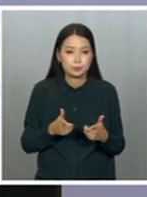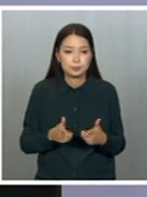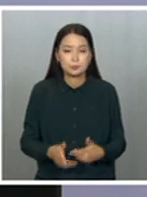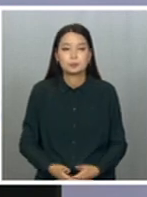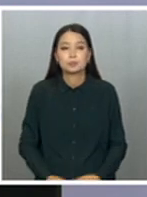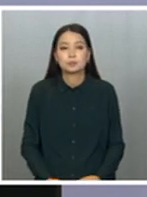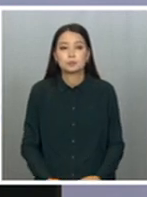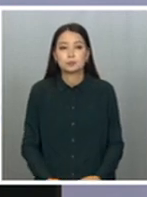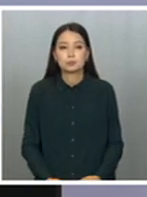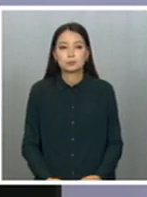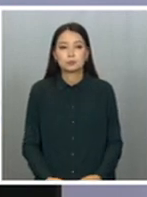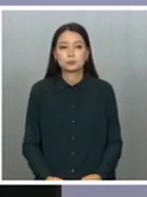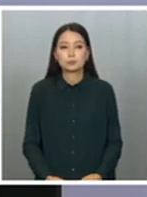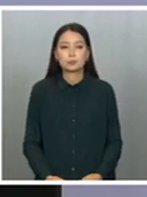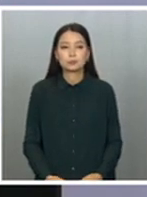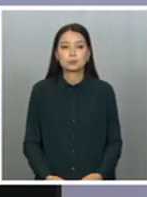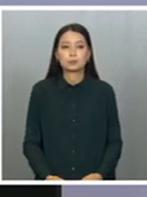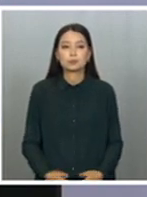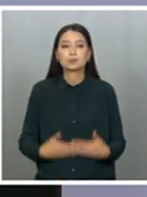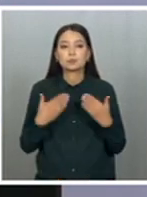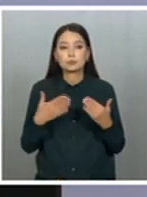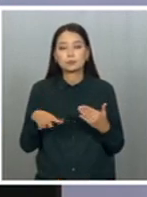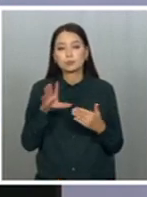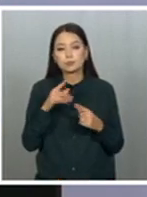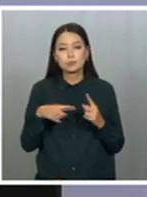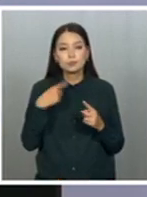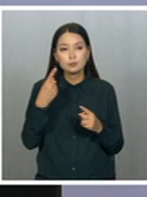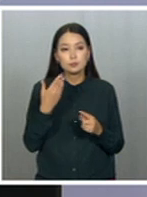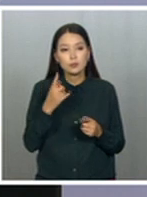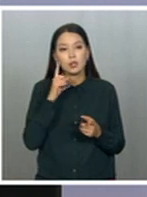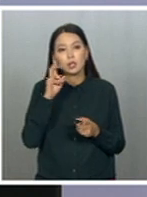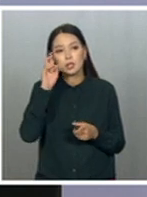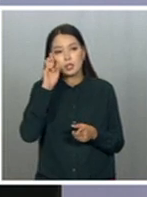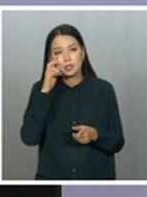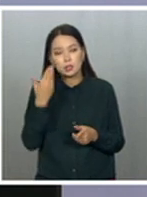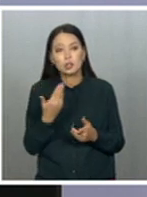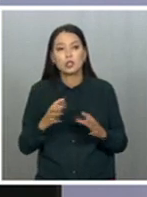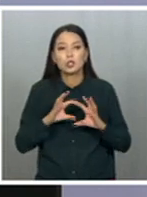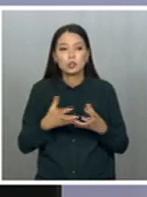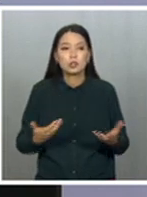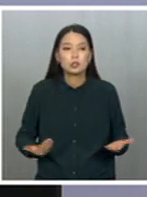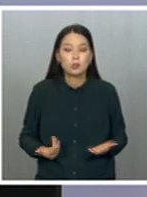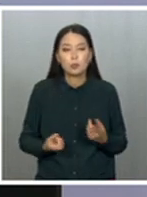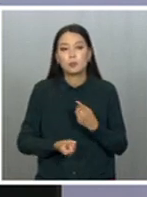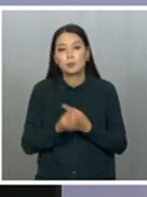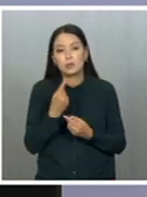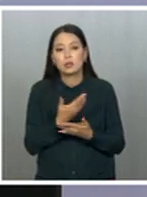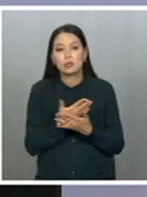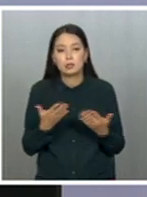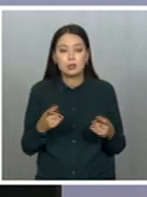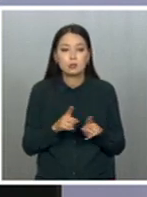Балалар, тәуелсіздік жылдарындағы тағы да бір маңызды өзгеріс еліміздің дүниежүзілік сауда ұйымына өту мәселесі